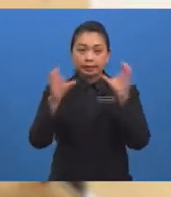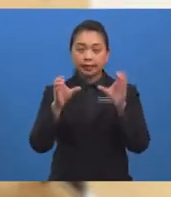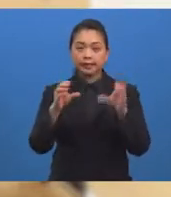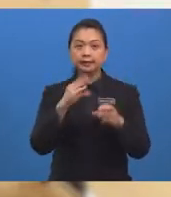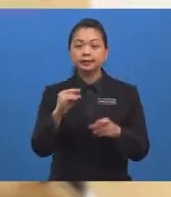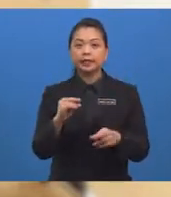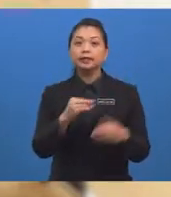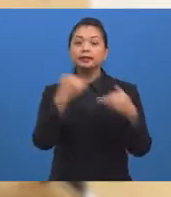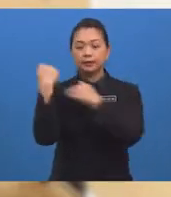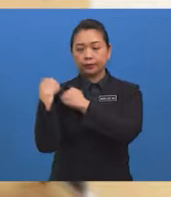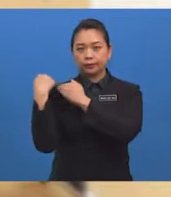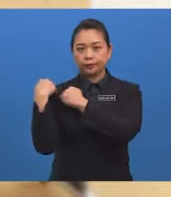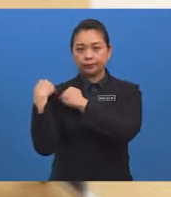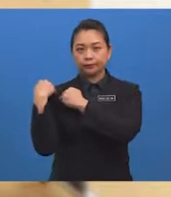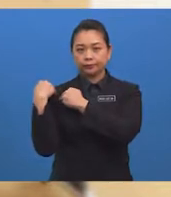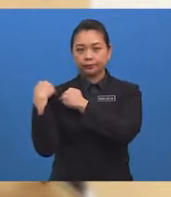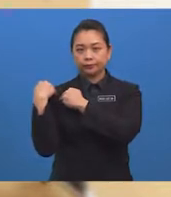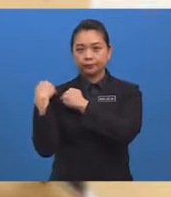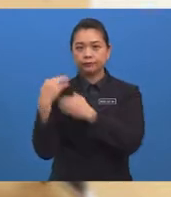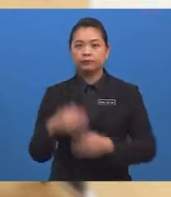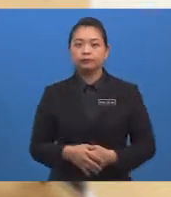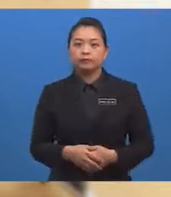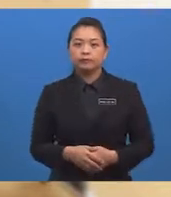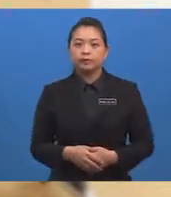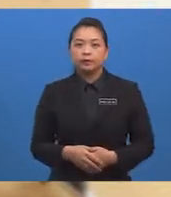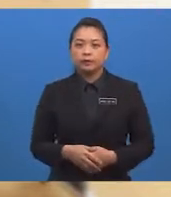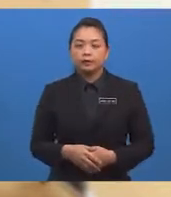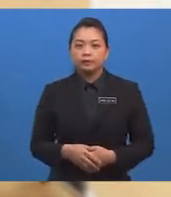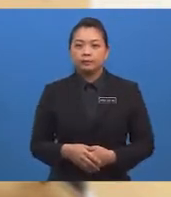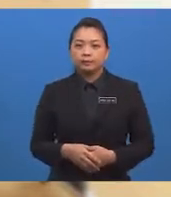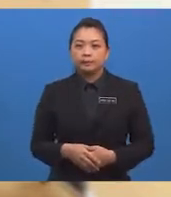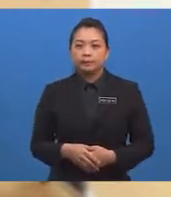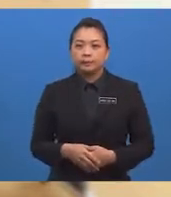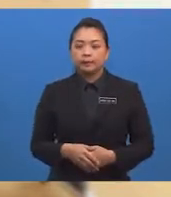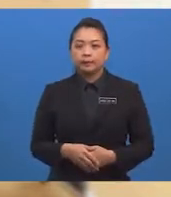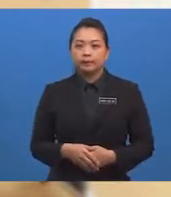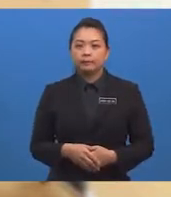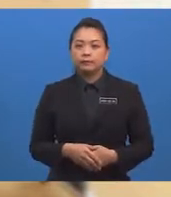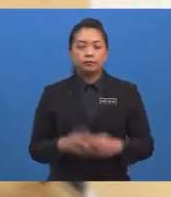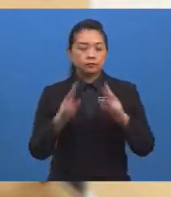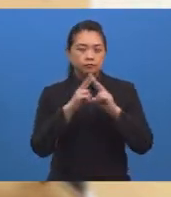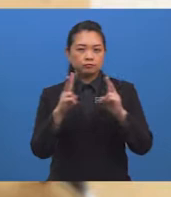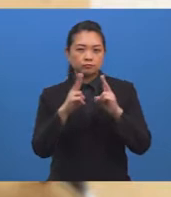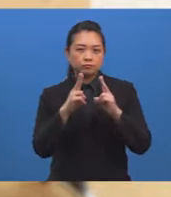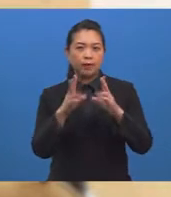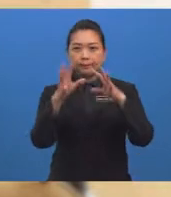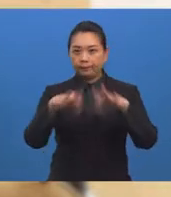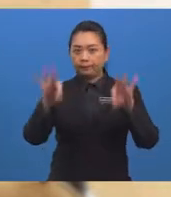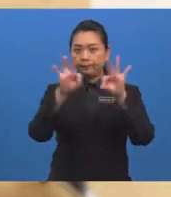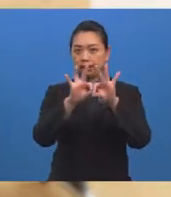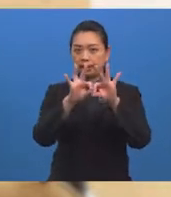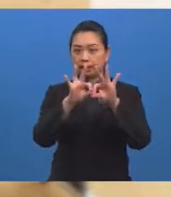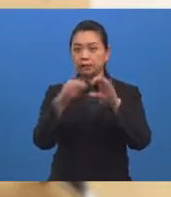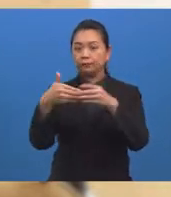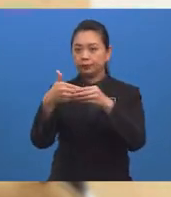untuk mengekalkan tahap accountability dan profesionalisme yang tinggi amat penting dan perlu ditekankan dalam